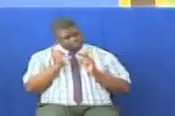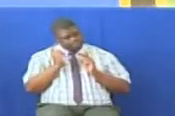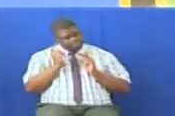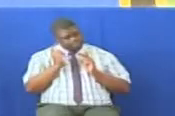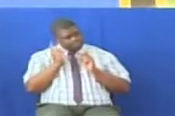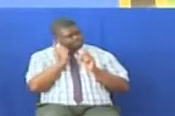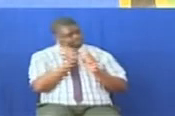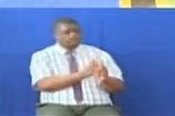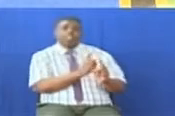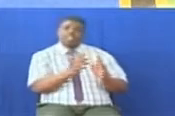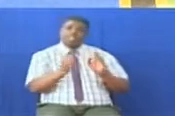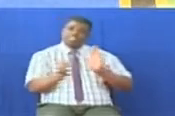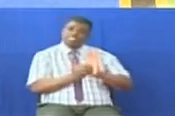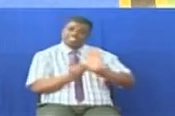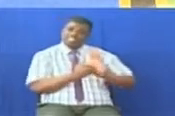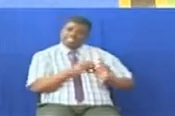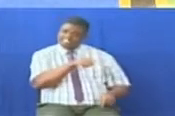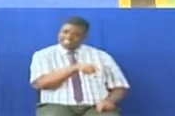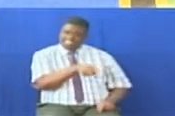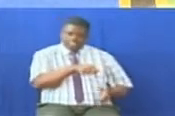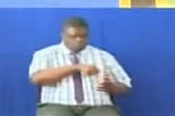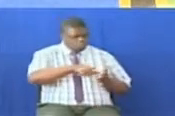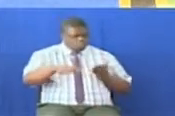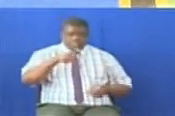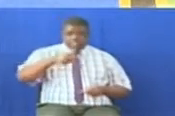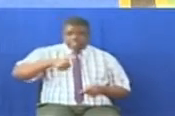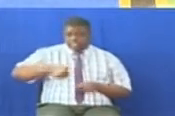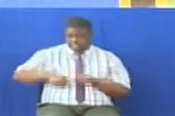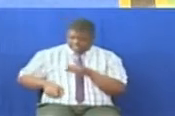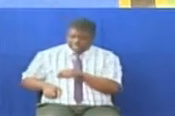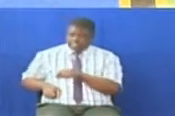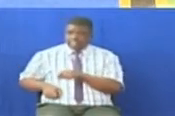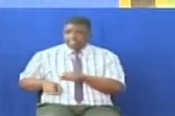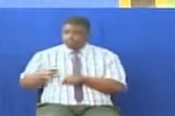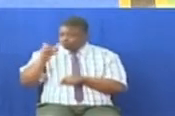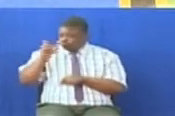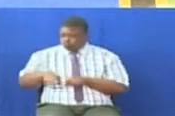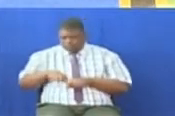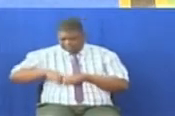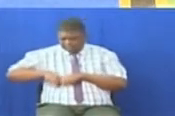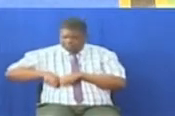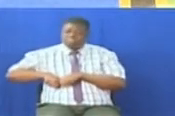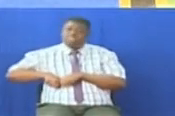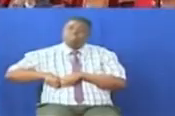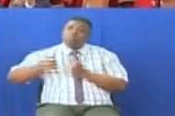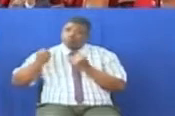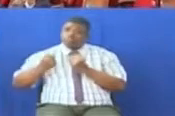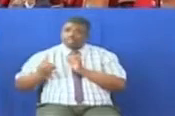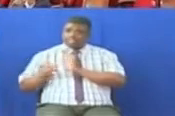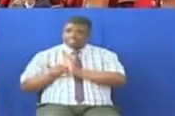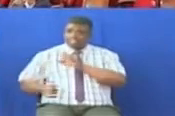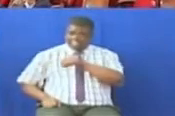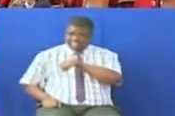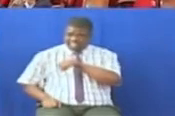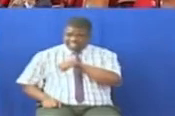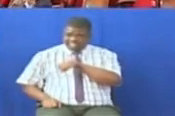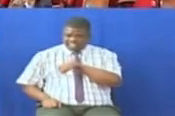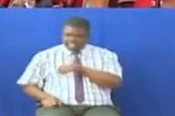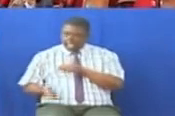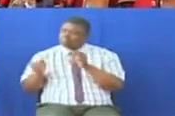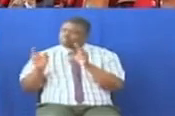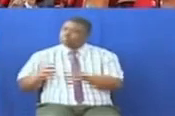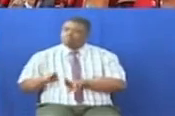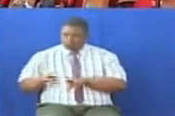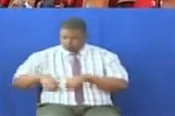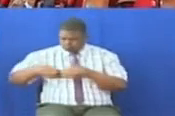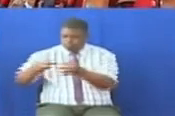manunuzi ya umma. Na wale ambao watakiuka sheria hii, basi sheria kali zichukuliwe dhidi yao.